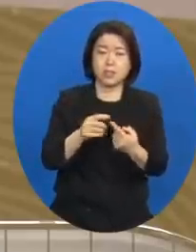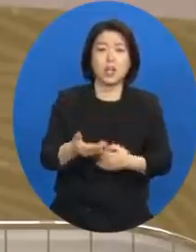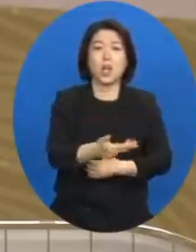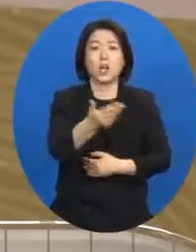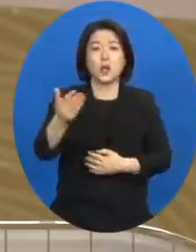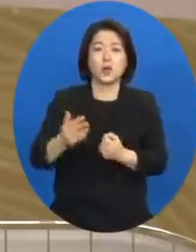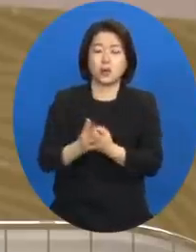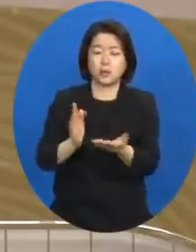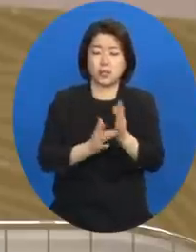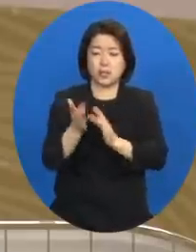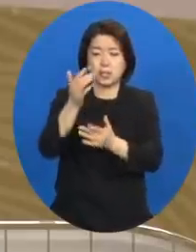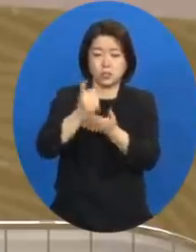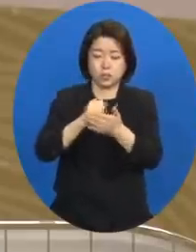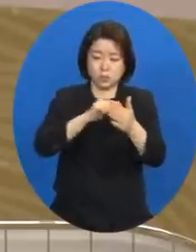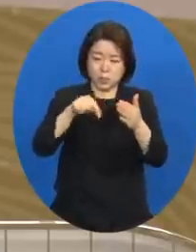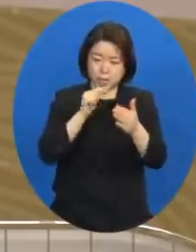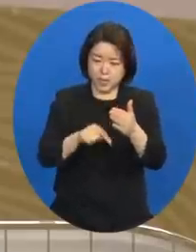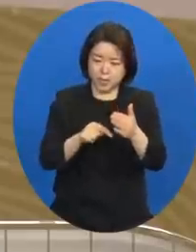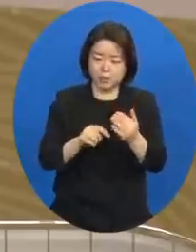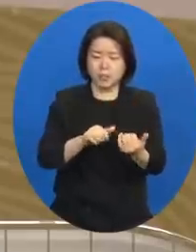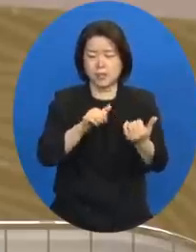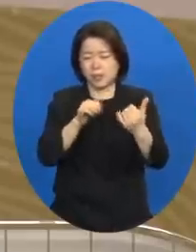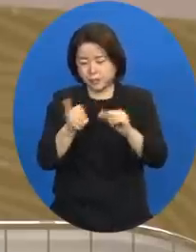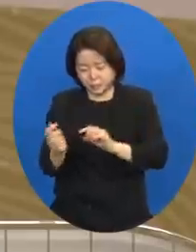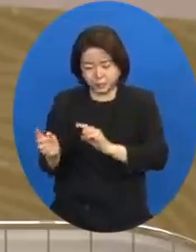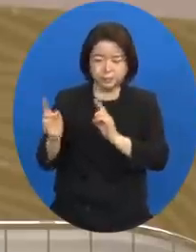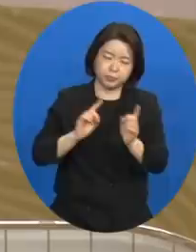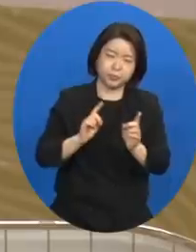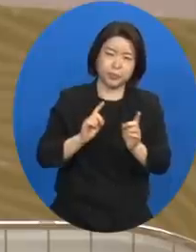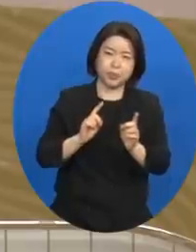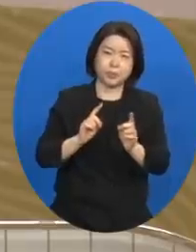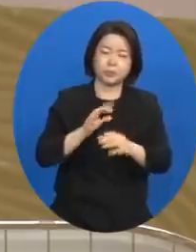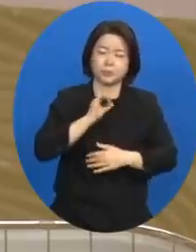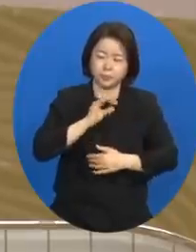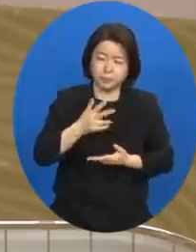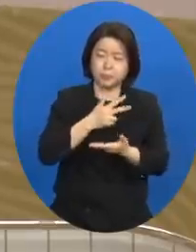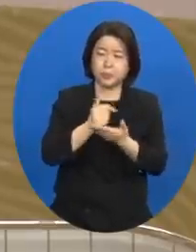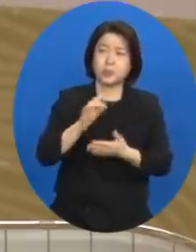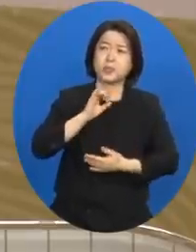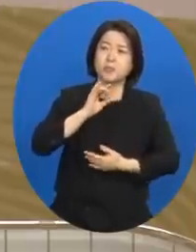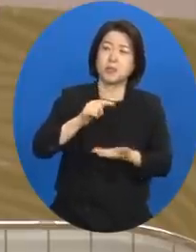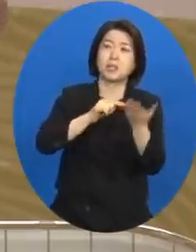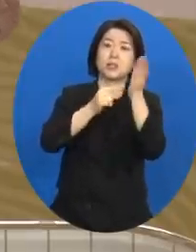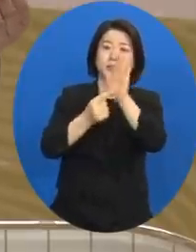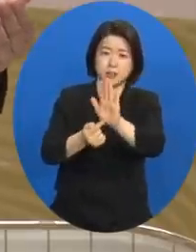여러분이 예수님 안에서 살든지 죽든지 오직 주님만 드러나는,